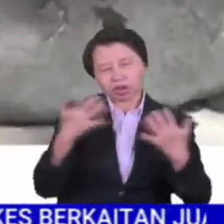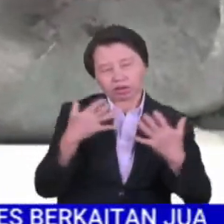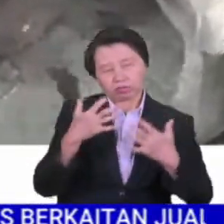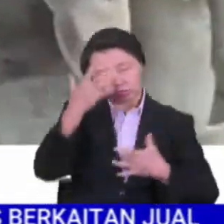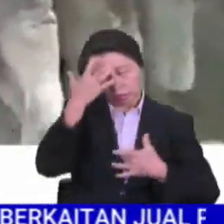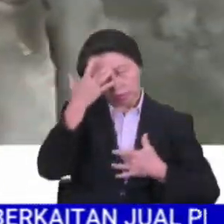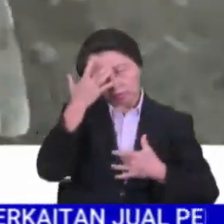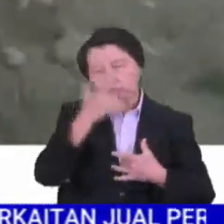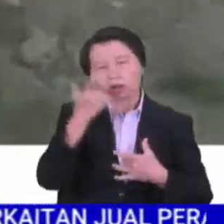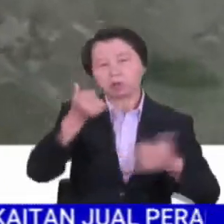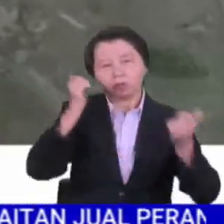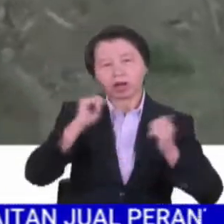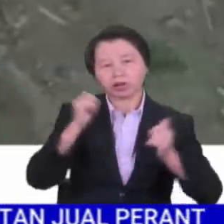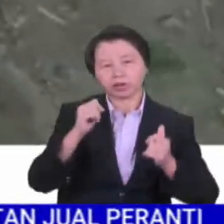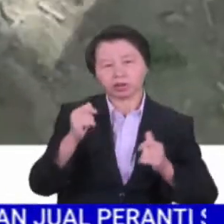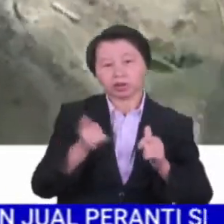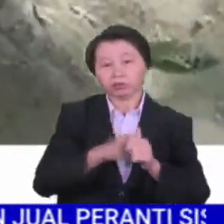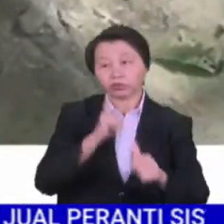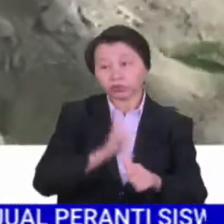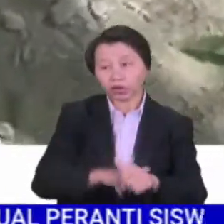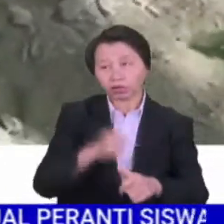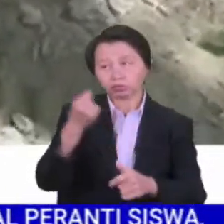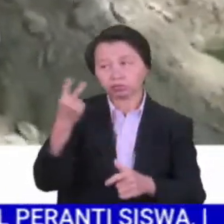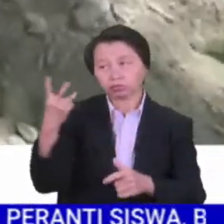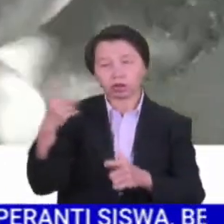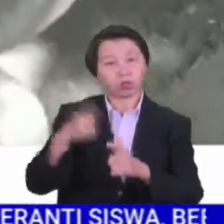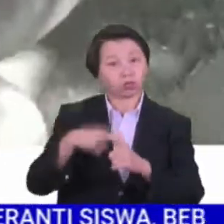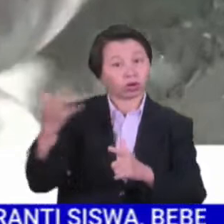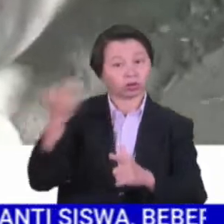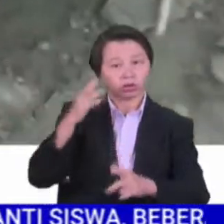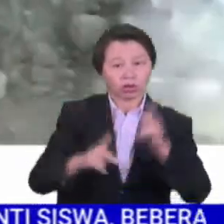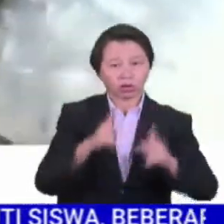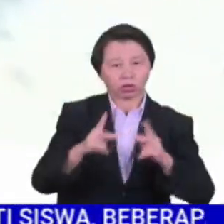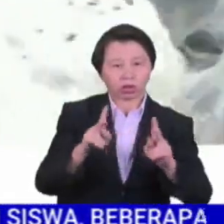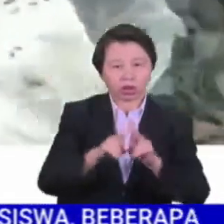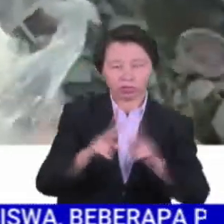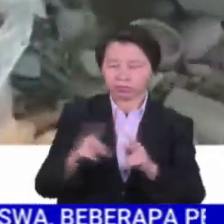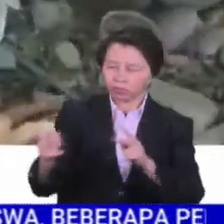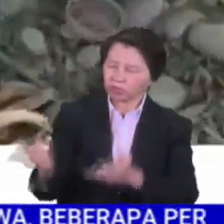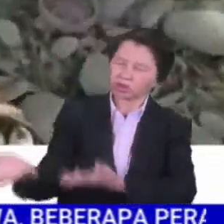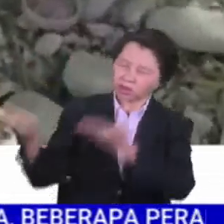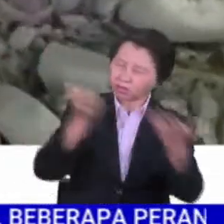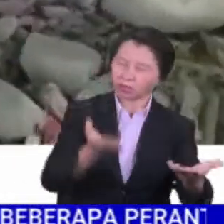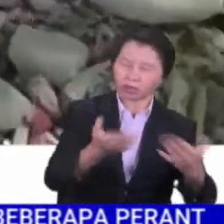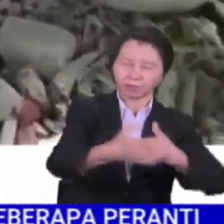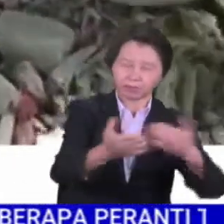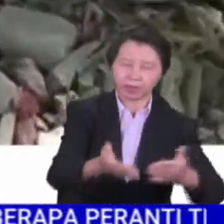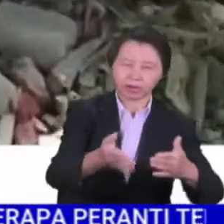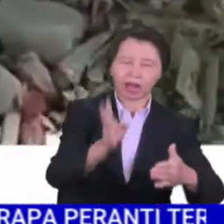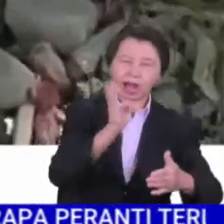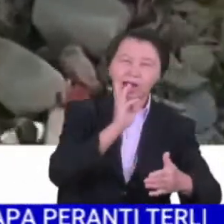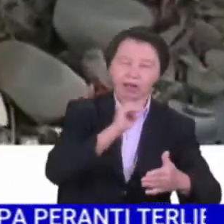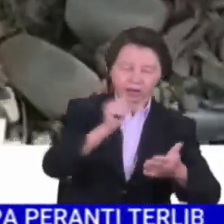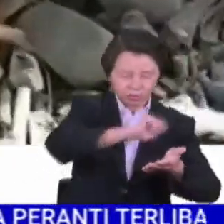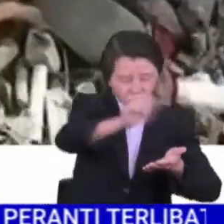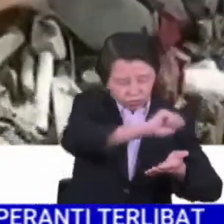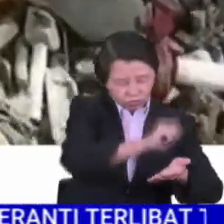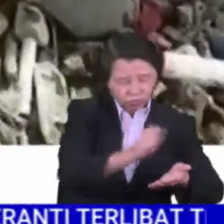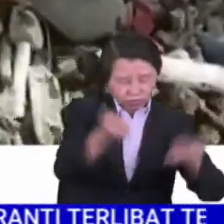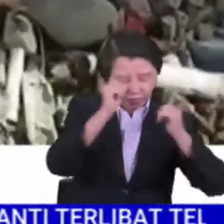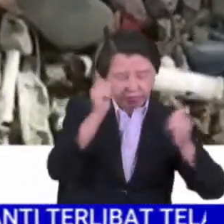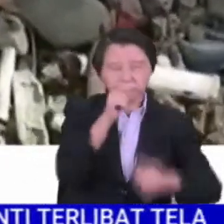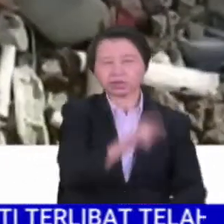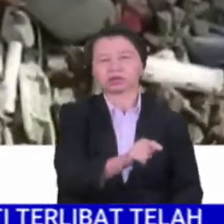sakit. Bagaimanapun, buat pertama kali beberapa bulan lalu, penduduk kampung membawa lelaki itu ke bilik air untuk membersihkan